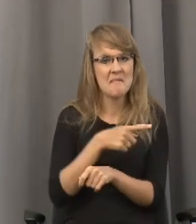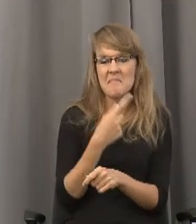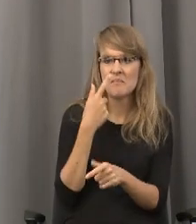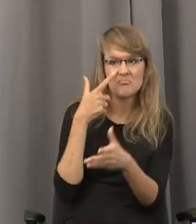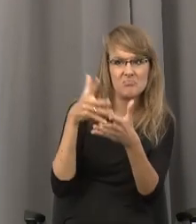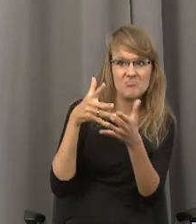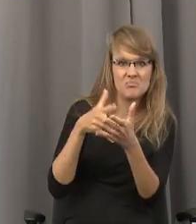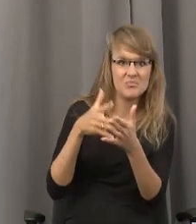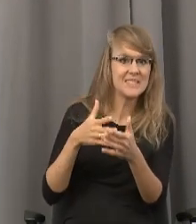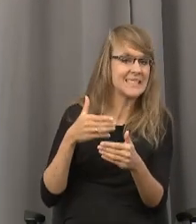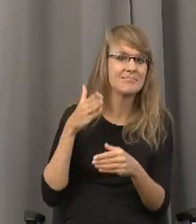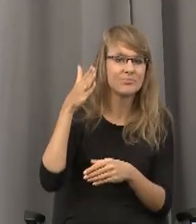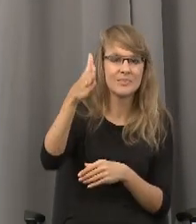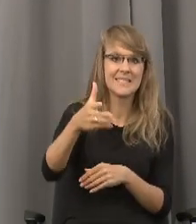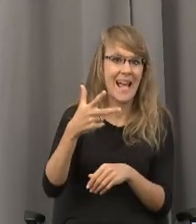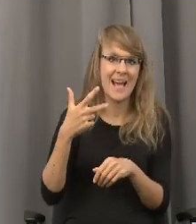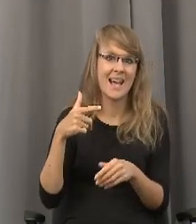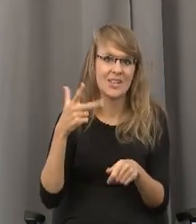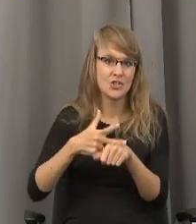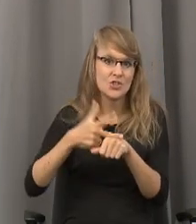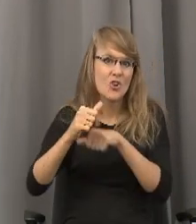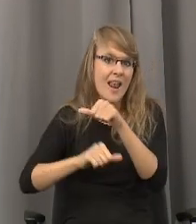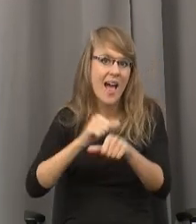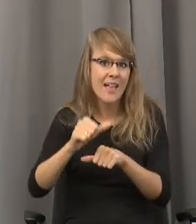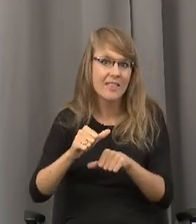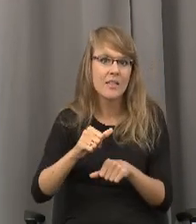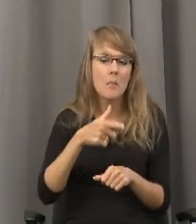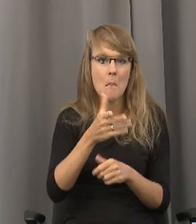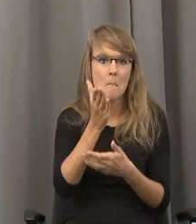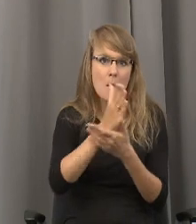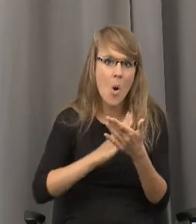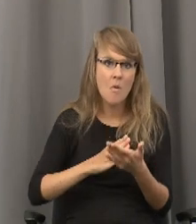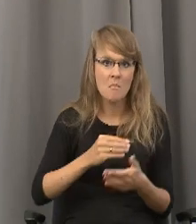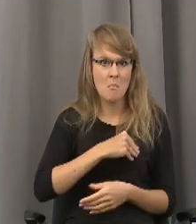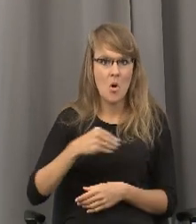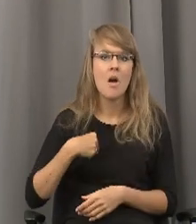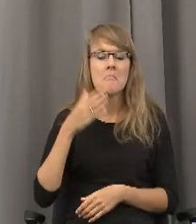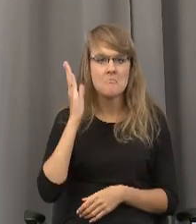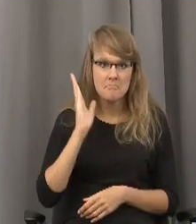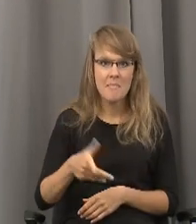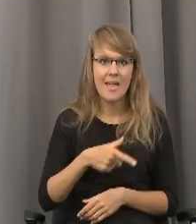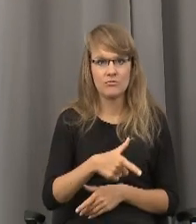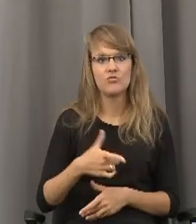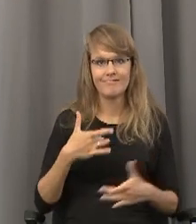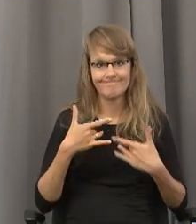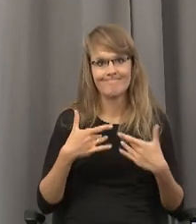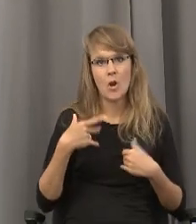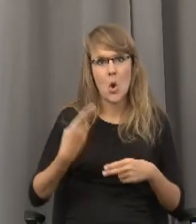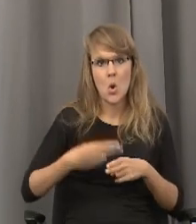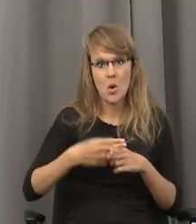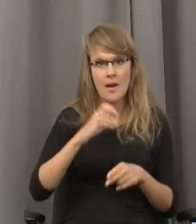około miliona Polaków, i to jest ta dolna granica według ekspertów, będzie cierpiało na